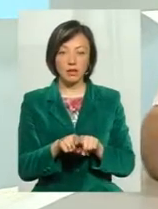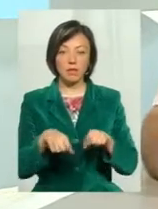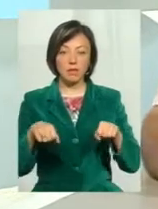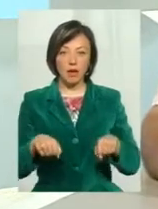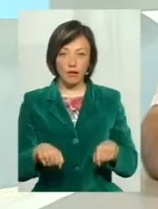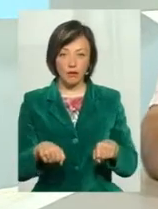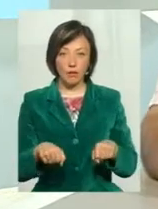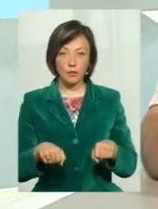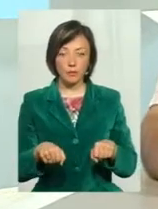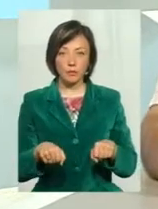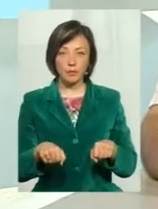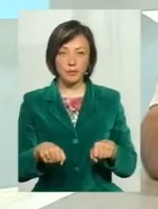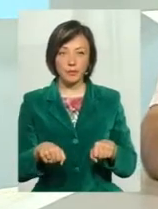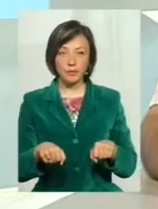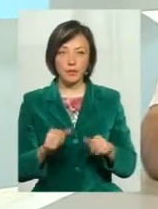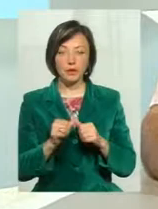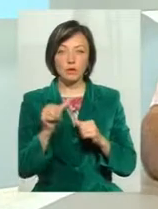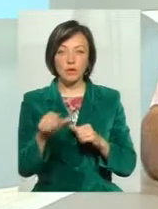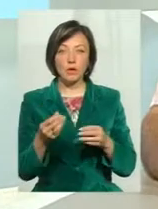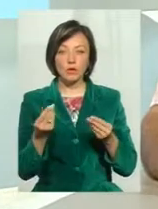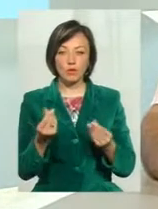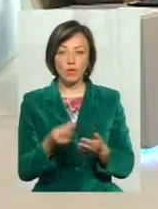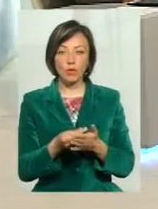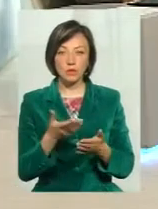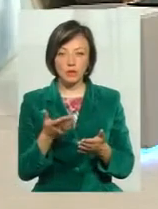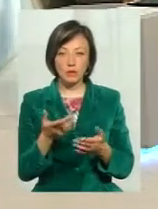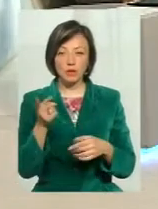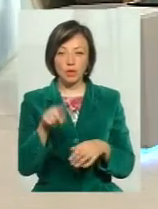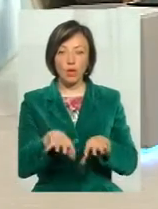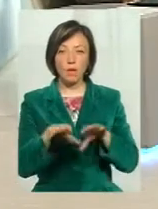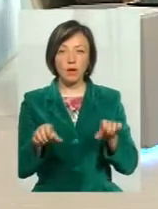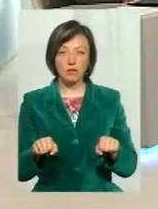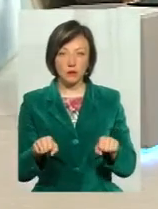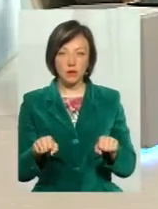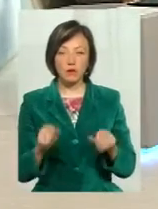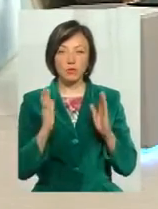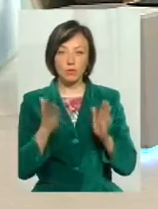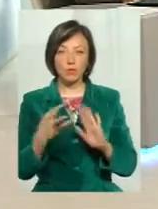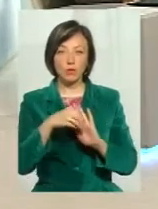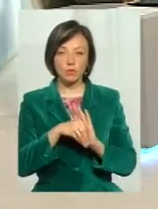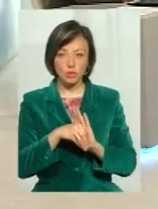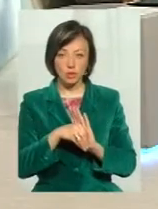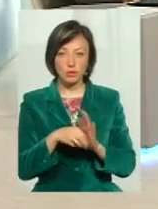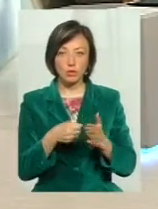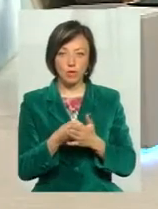права, а і, зокрема, та грошова оцінка того майна буде включатися